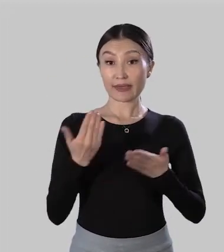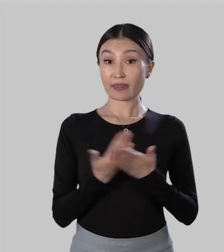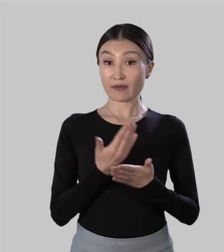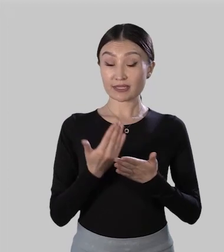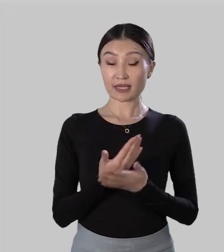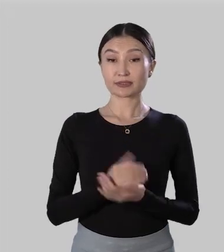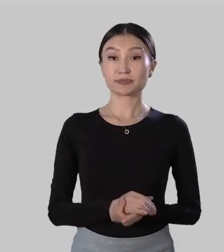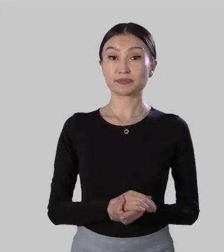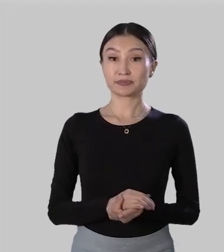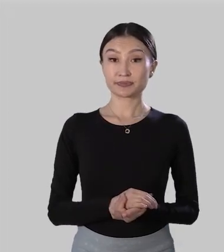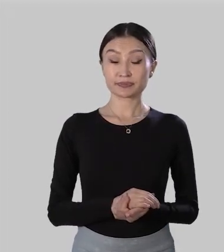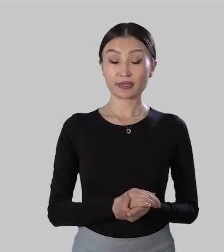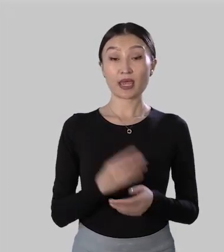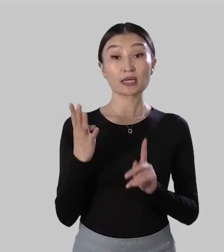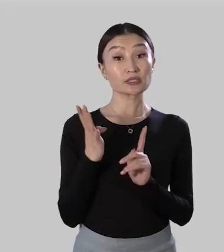своих новостях.